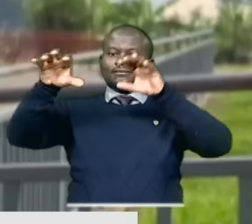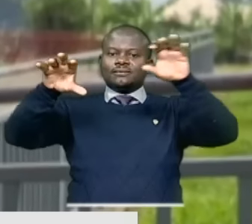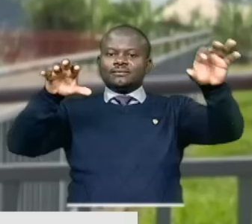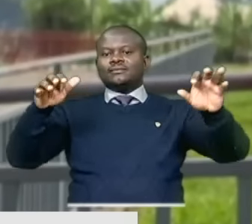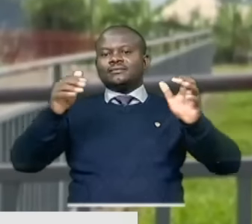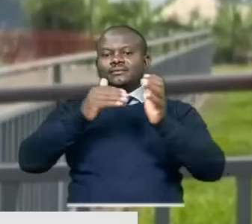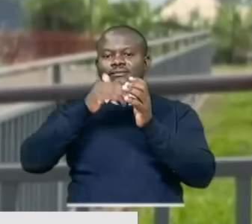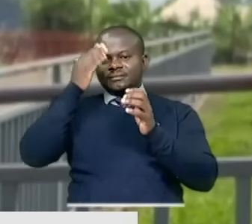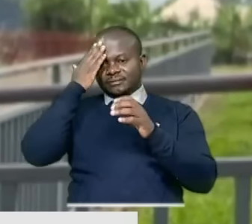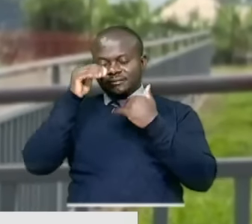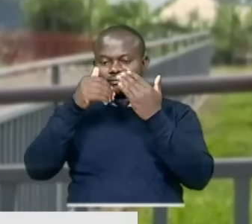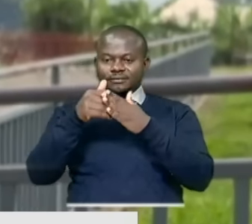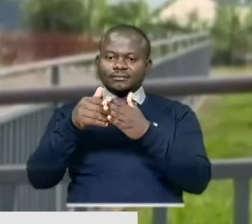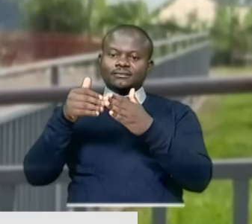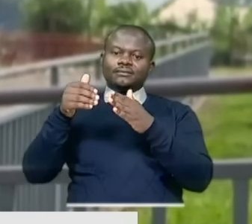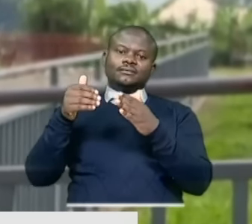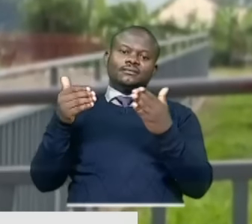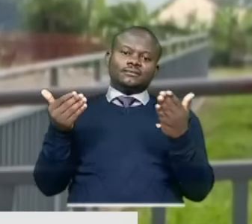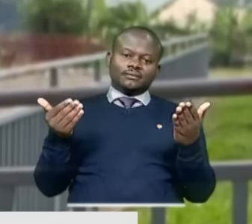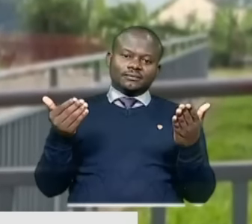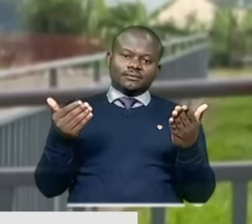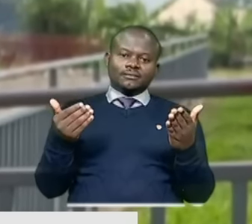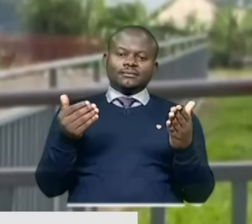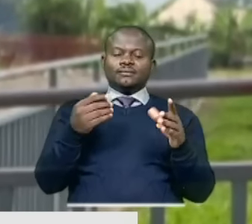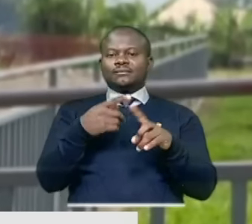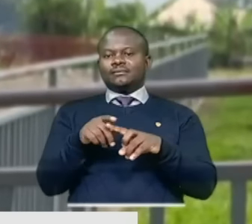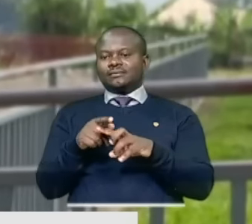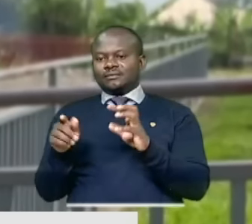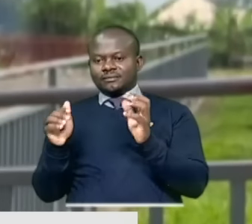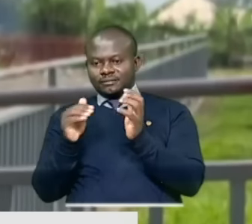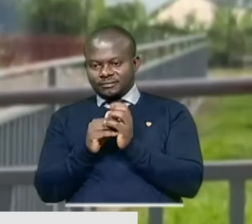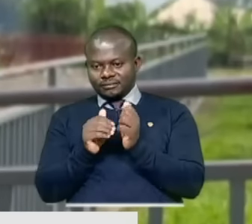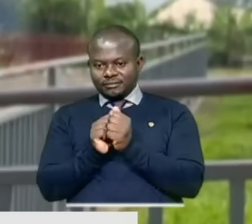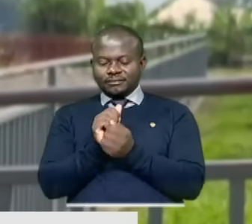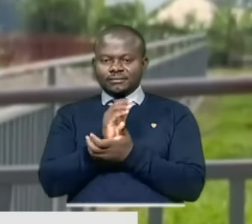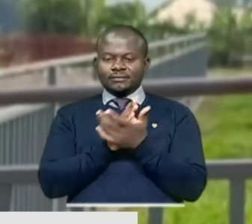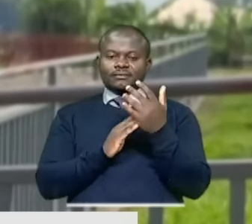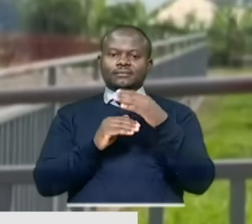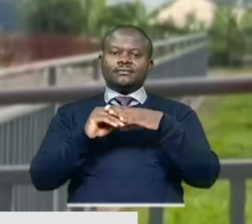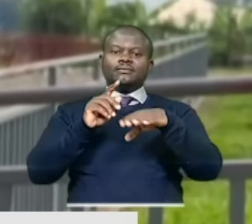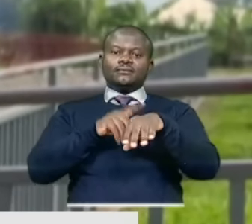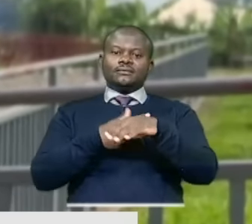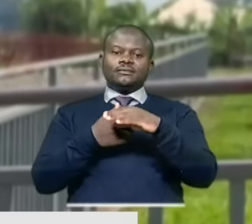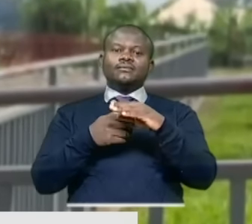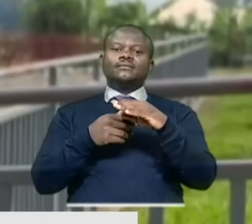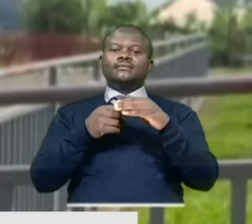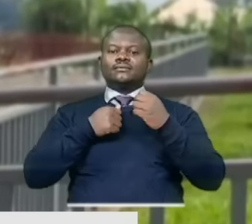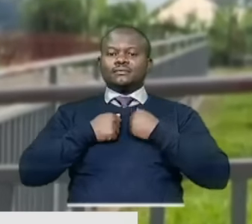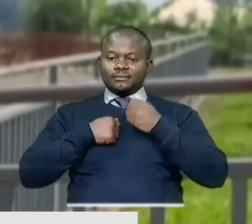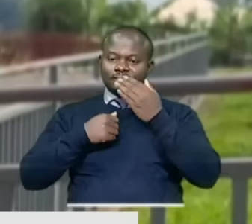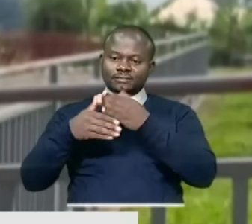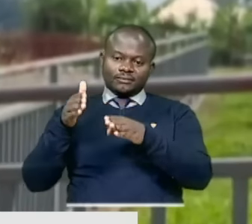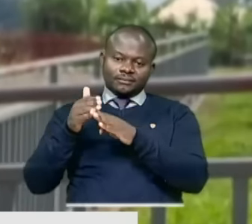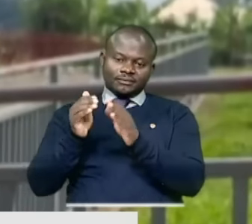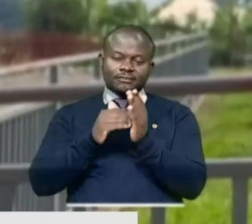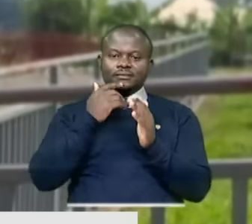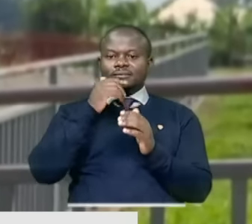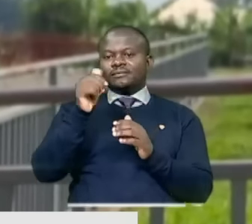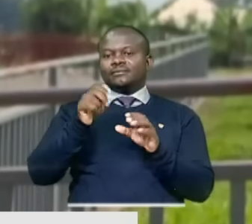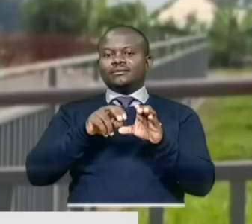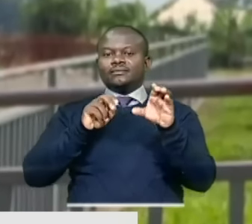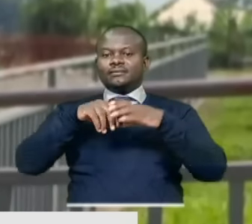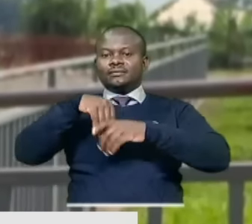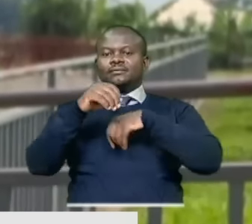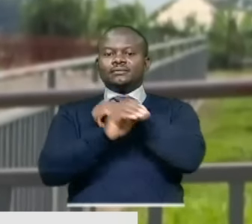ko rero nk'amagaraje hirya bahari n'ibiki biba bihari kubaka ntagihe abanyarwanda batubaka yewe none hari n'abava mu gihugu cyacu